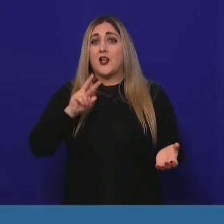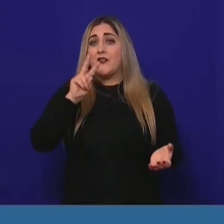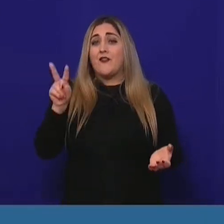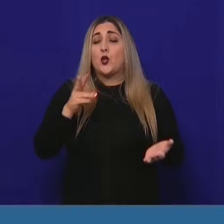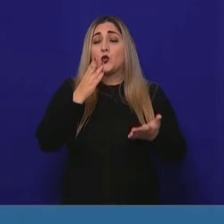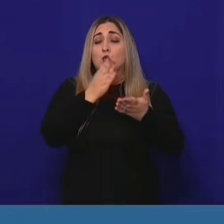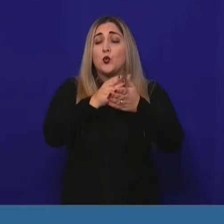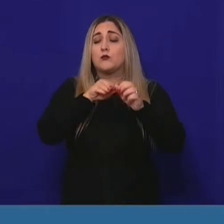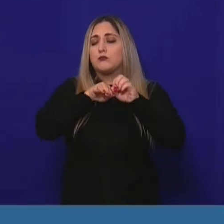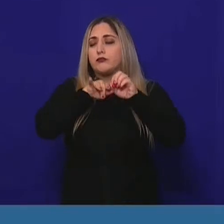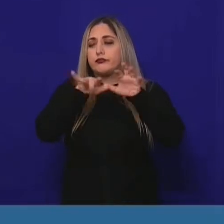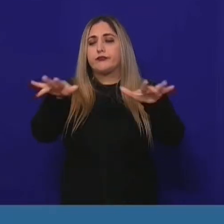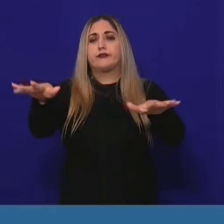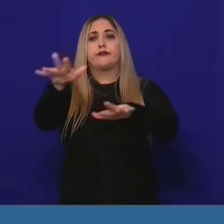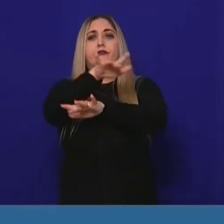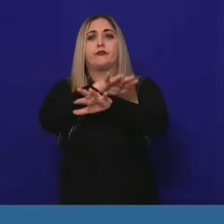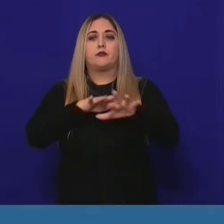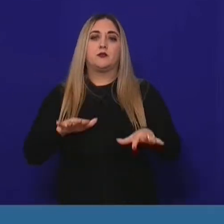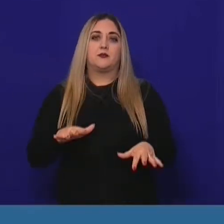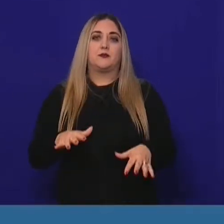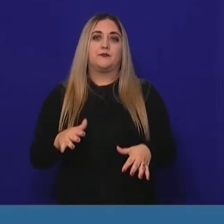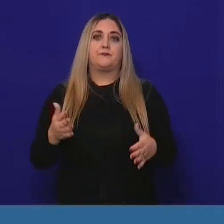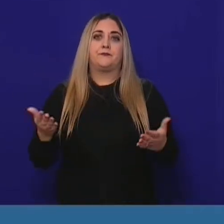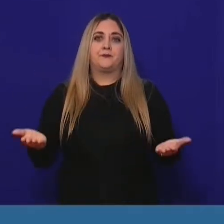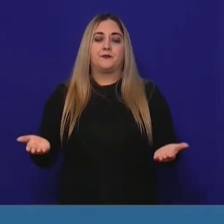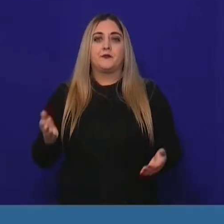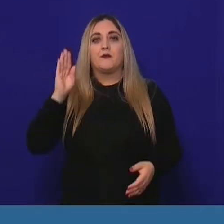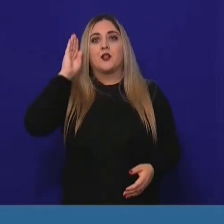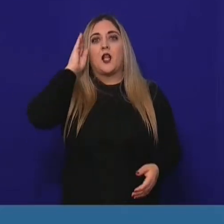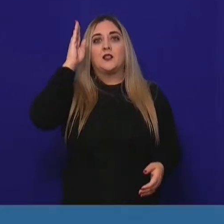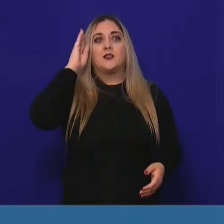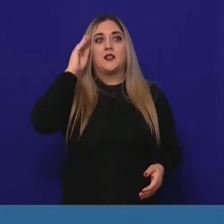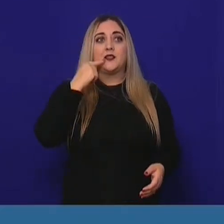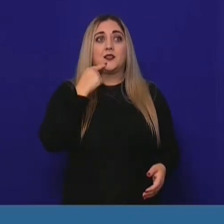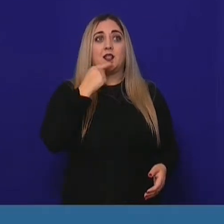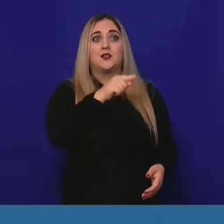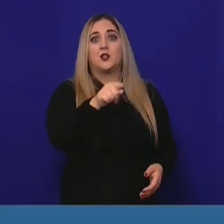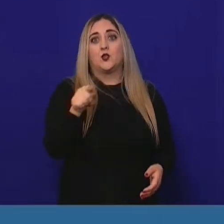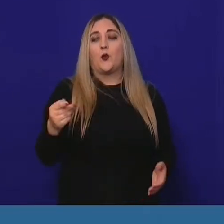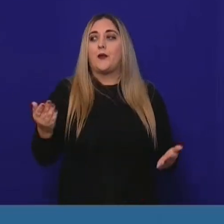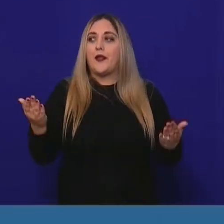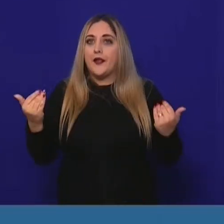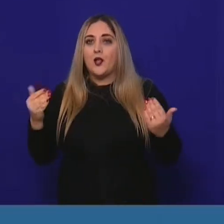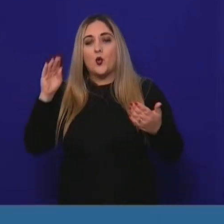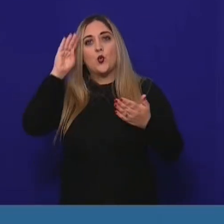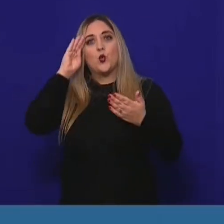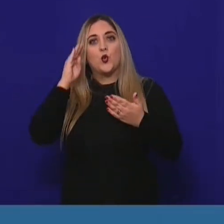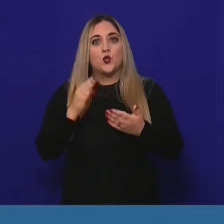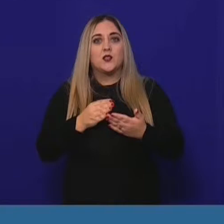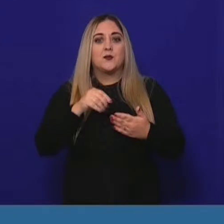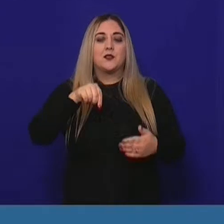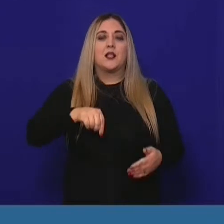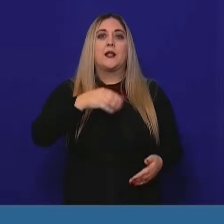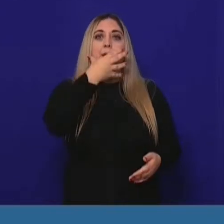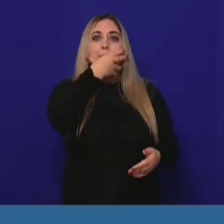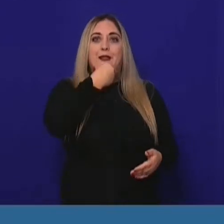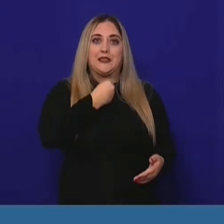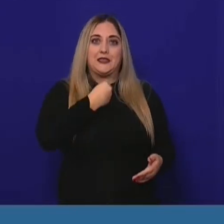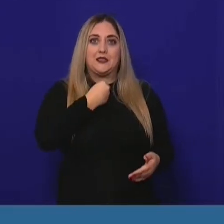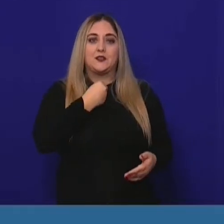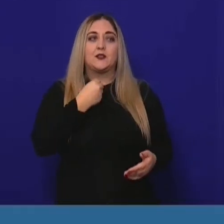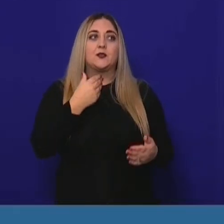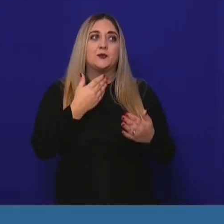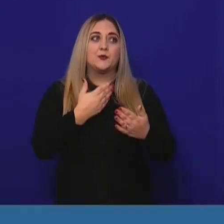qegħdin esposti bla protezzjoni ta' xejn. Alla nappella lil pubbliku. Ejjew nieħdu ħsieb dan il-miliet, ħalli